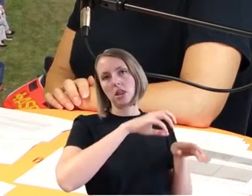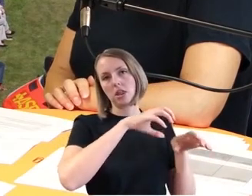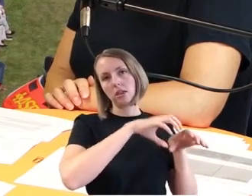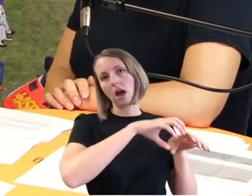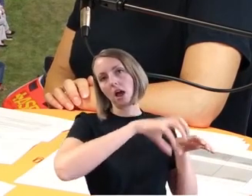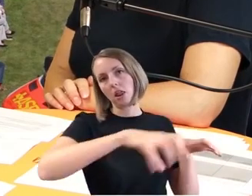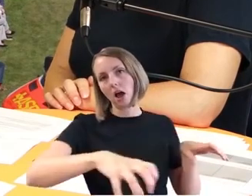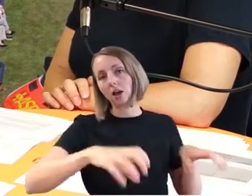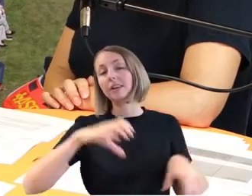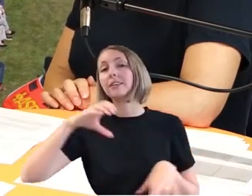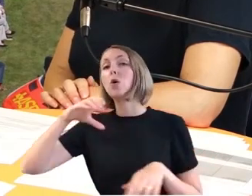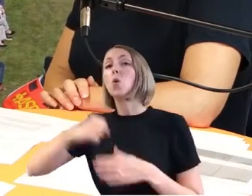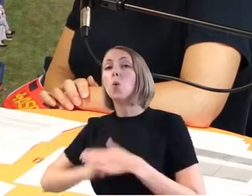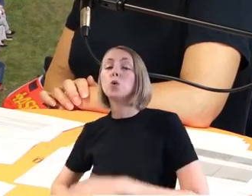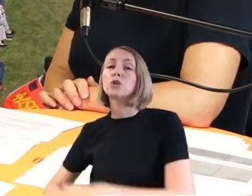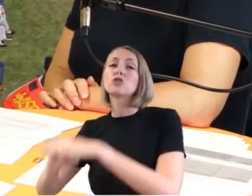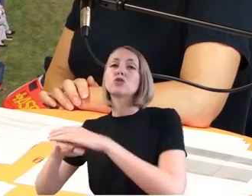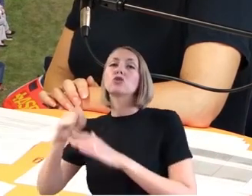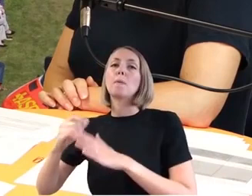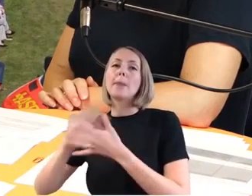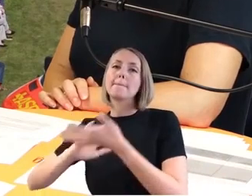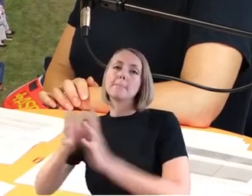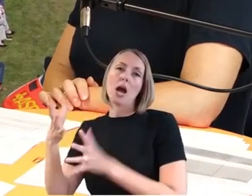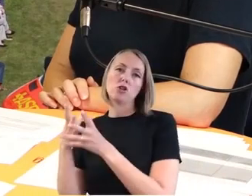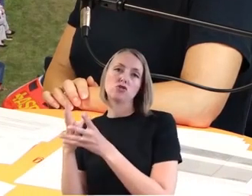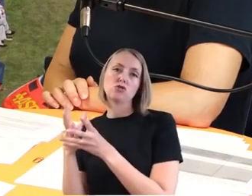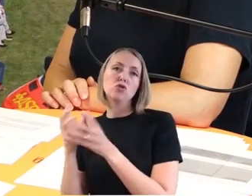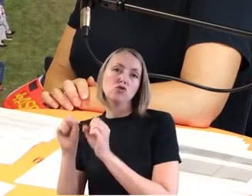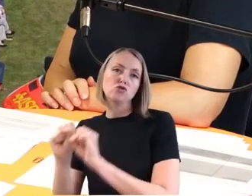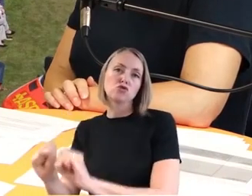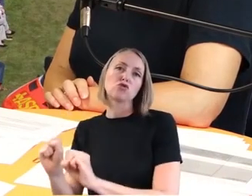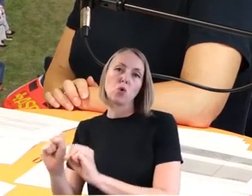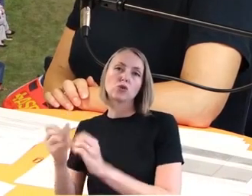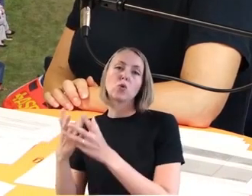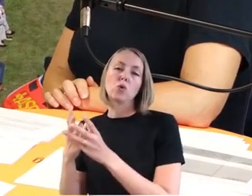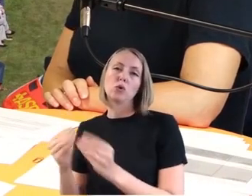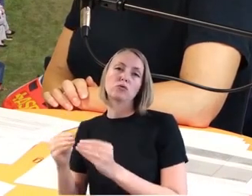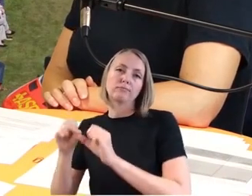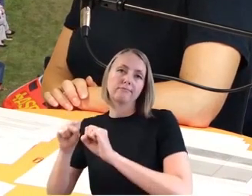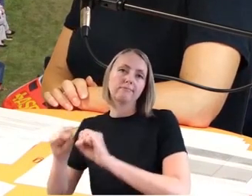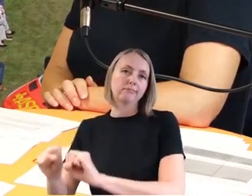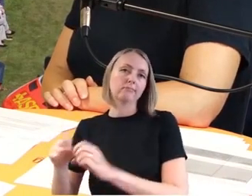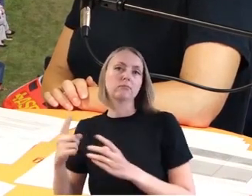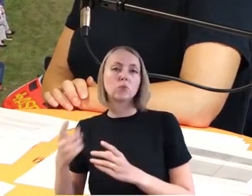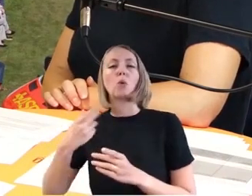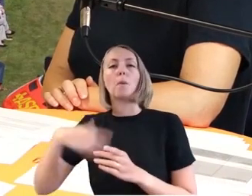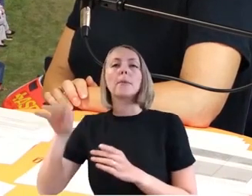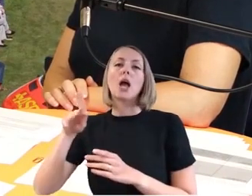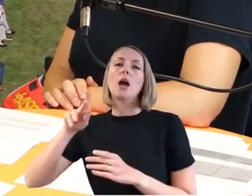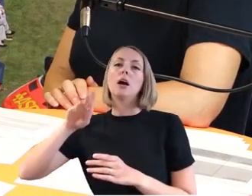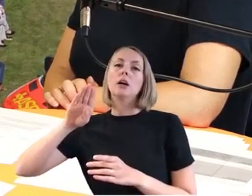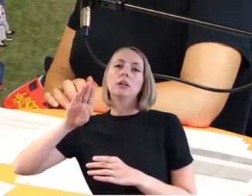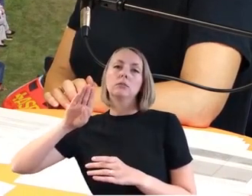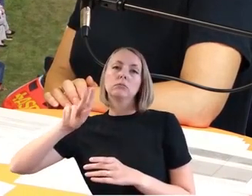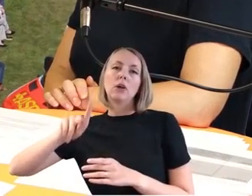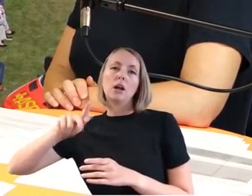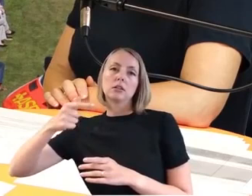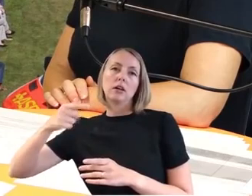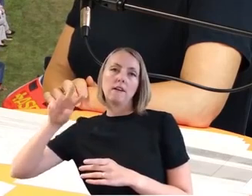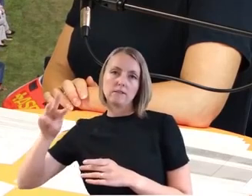den Brandschutz, die Betreuungsfahrzeuge und noch weitere KTW-Typ B als Unterstützung der medizinischen